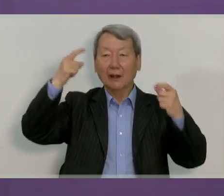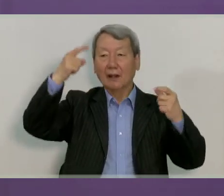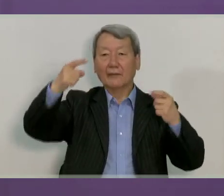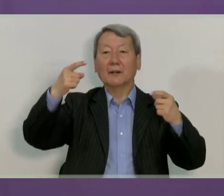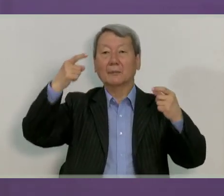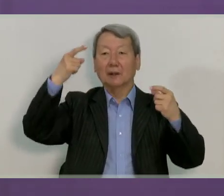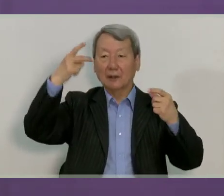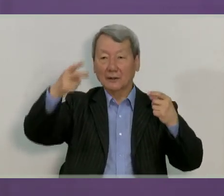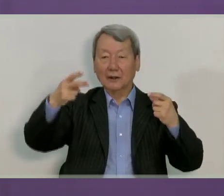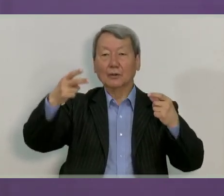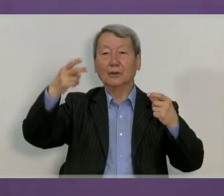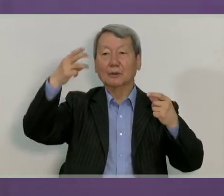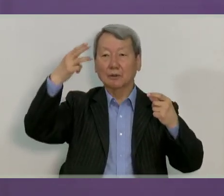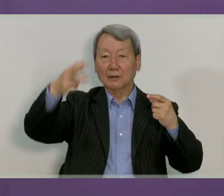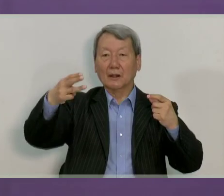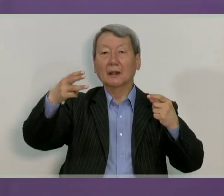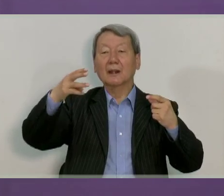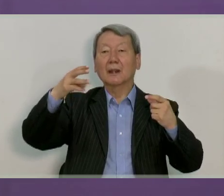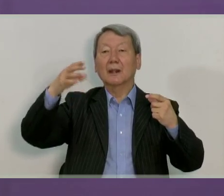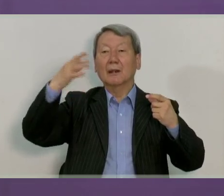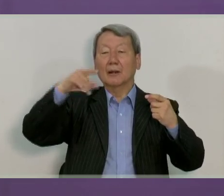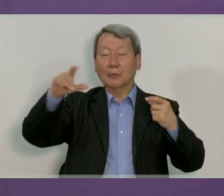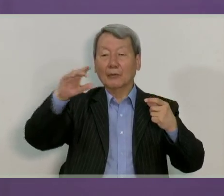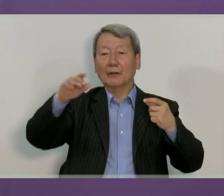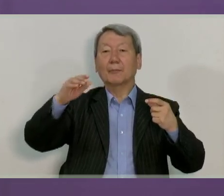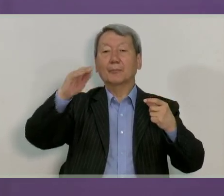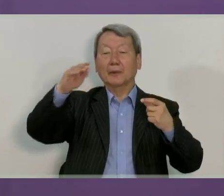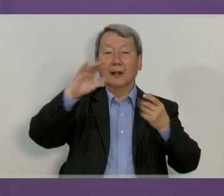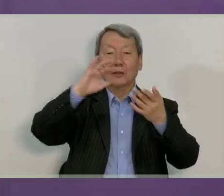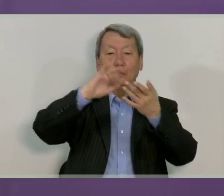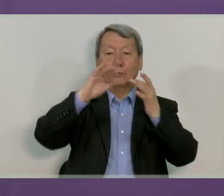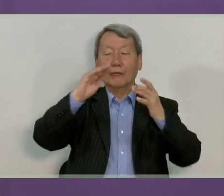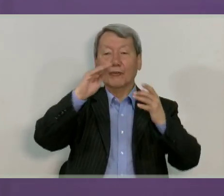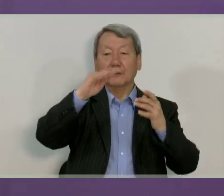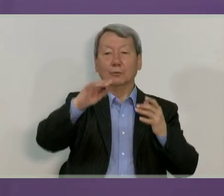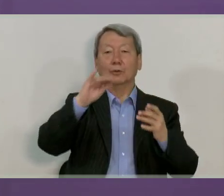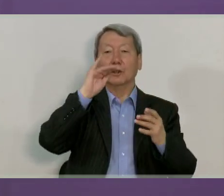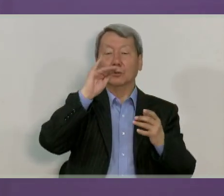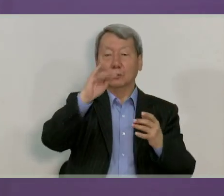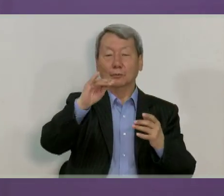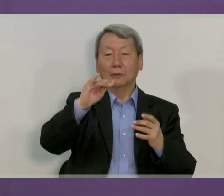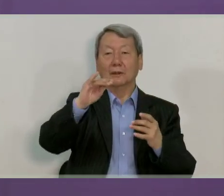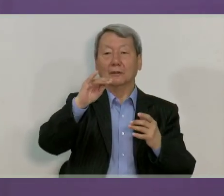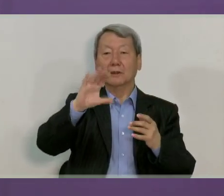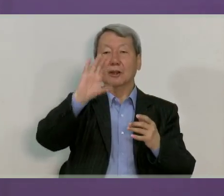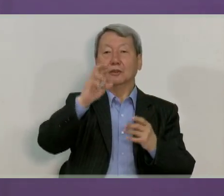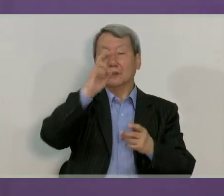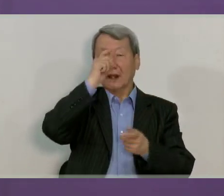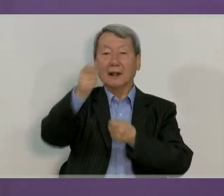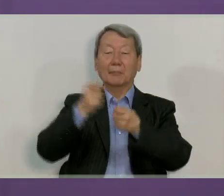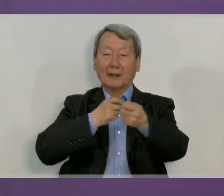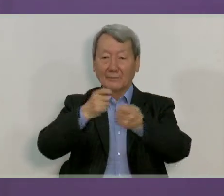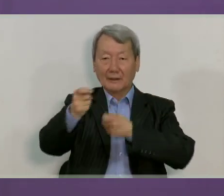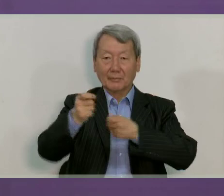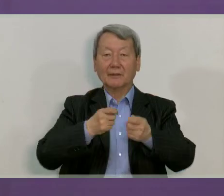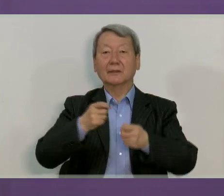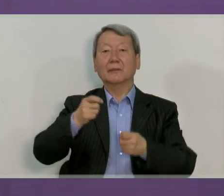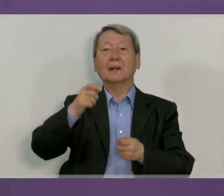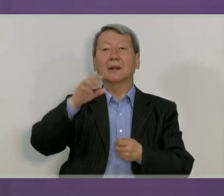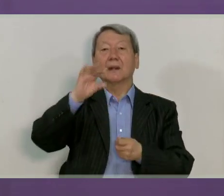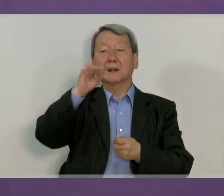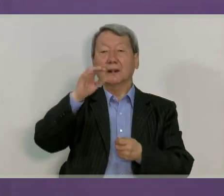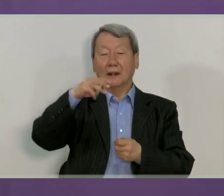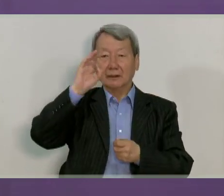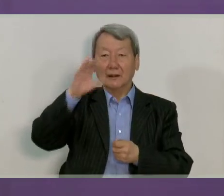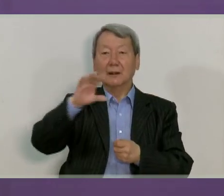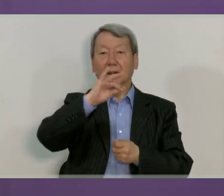ЛФМ, 1-чи радио, Кыргыз радиосу, Минкаял ФМ, Марал ФМ, на YouTube-канале ЛТР, в Фейсбуке на страницах Кыргыз Өкмөтү, социальное правительство,